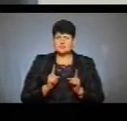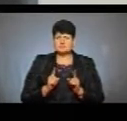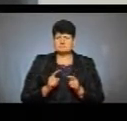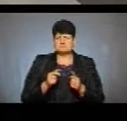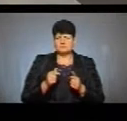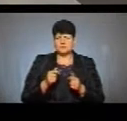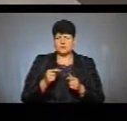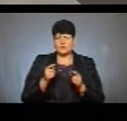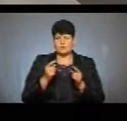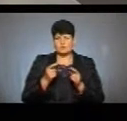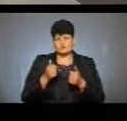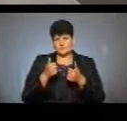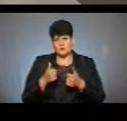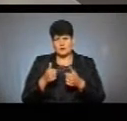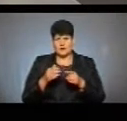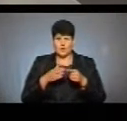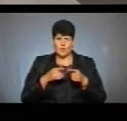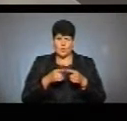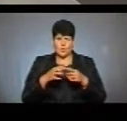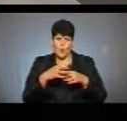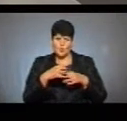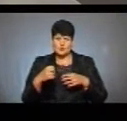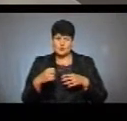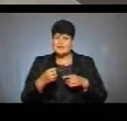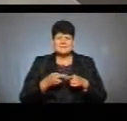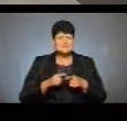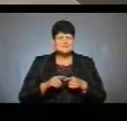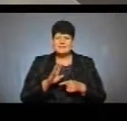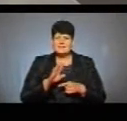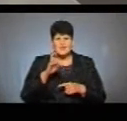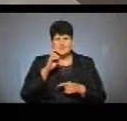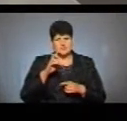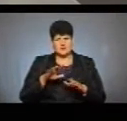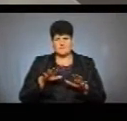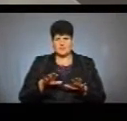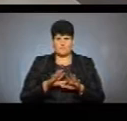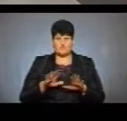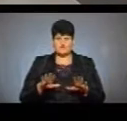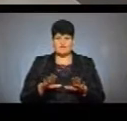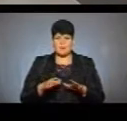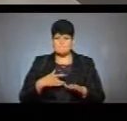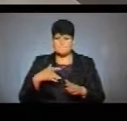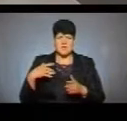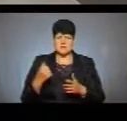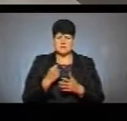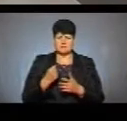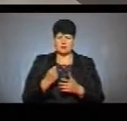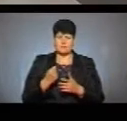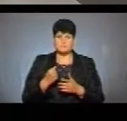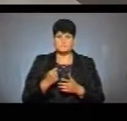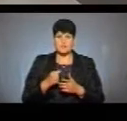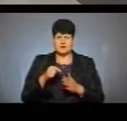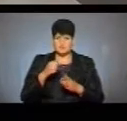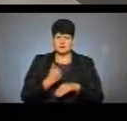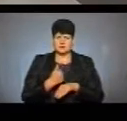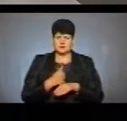шматок. Це не є державна позиція принципова зі стержнем, з принципами, з